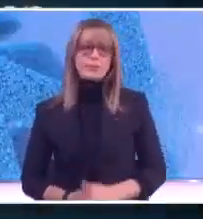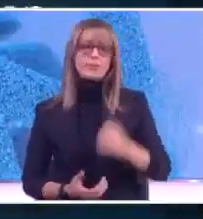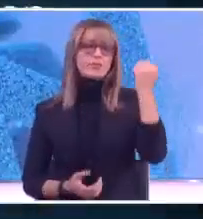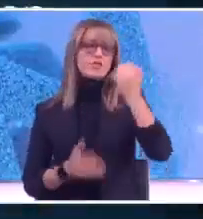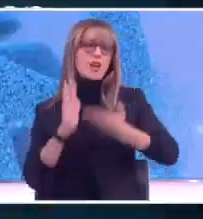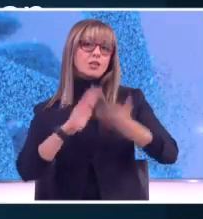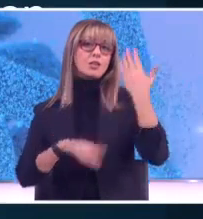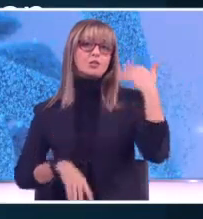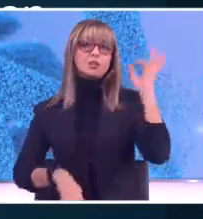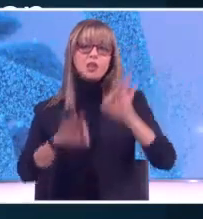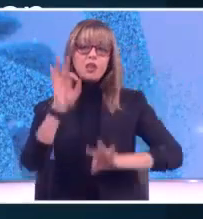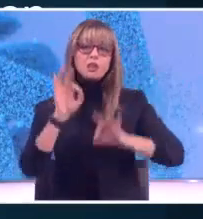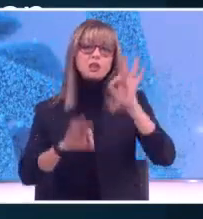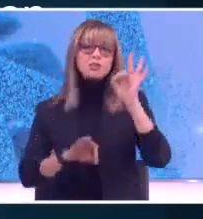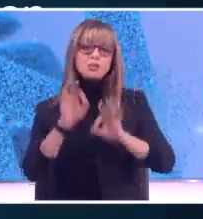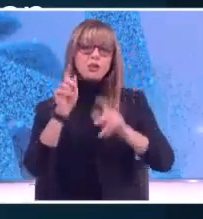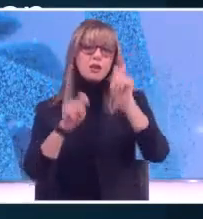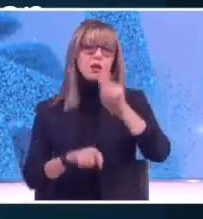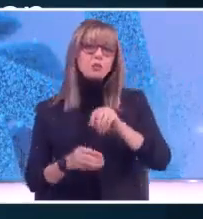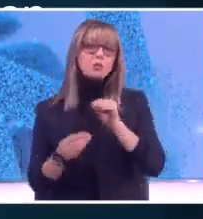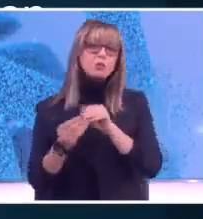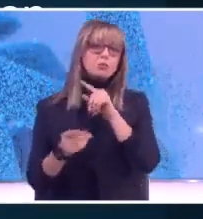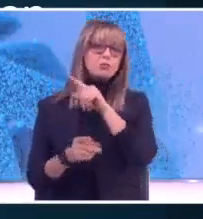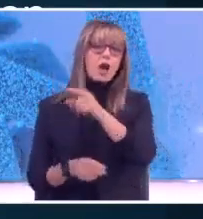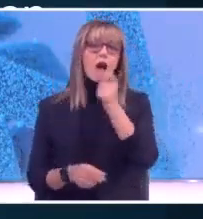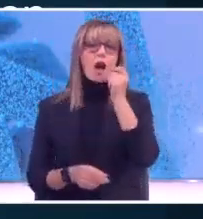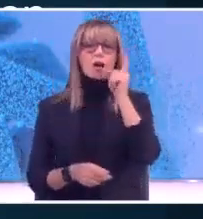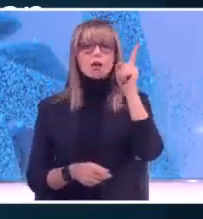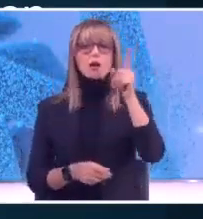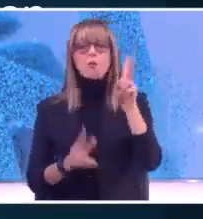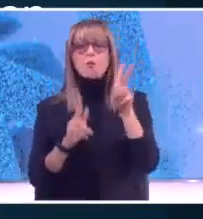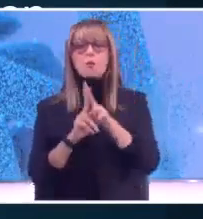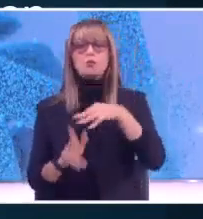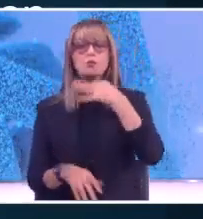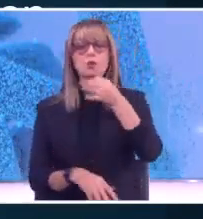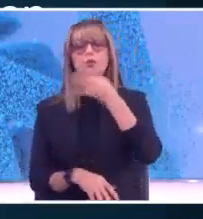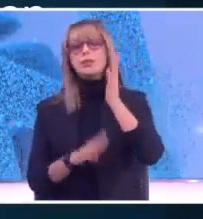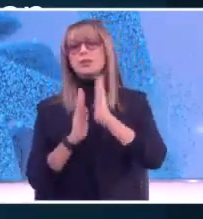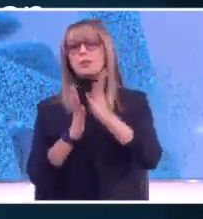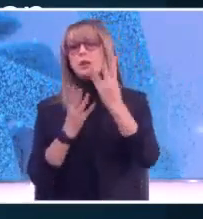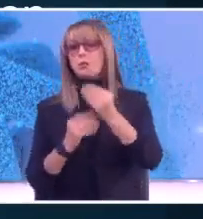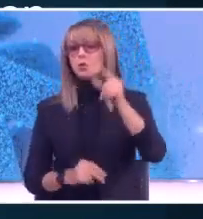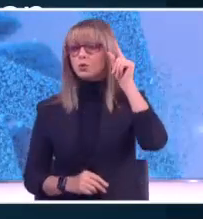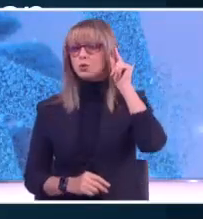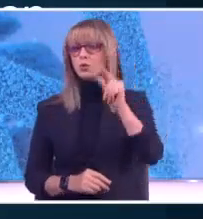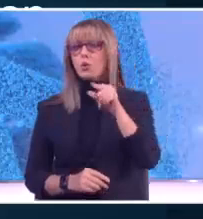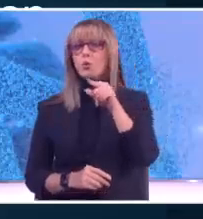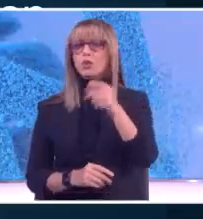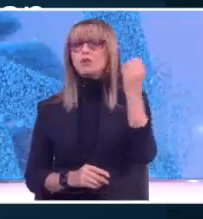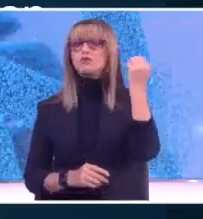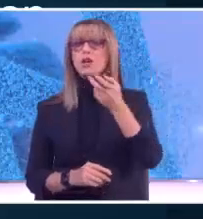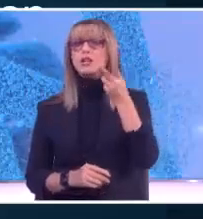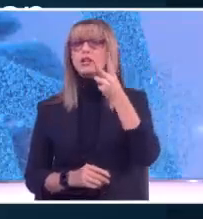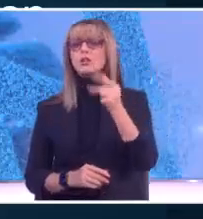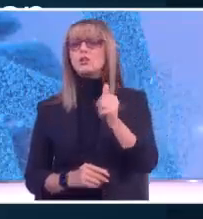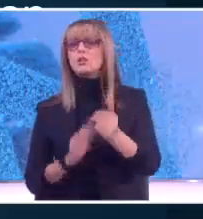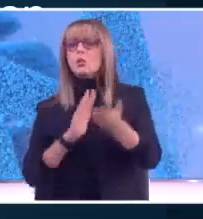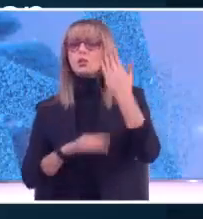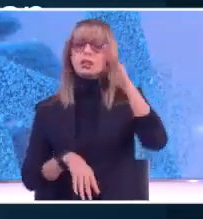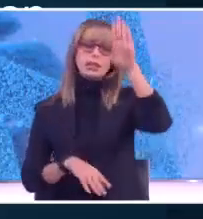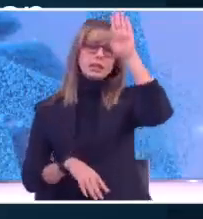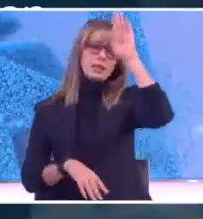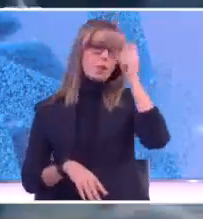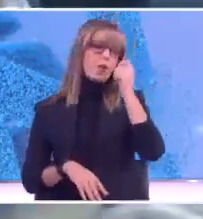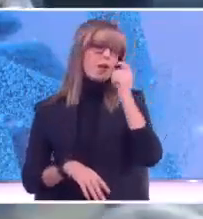Cinayetten önce keşif yapmakla suçlanan zanlının Ankara Emniyetindeki sorgusu sürüyor. Şüphelinin cinayetten 2 gün önce İstanbul'dan